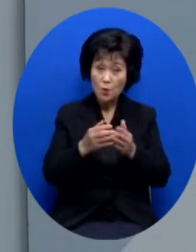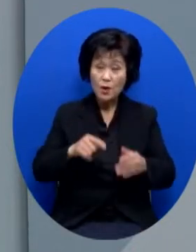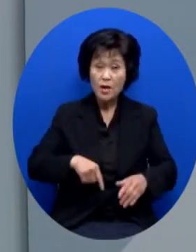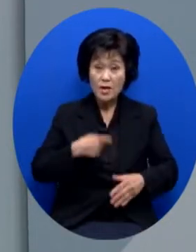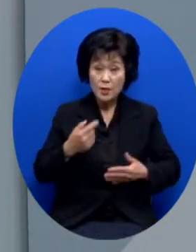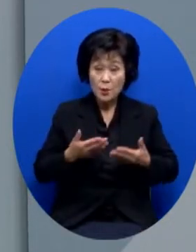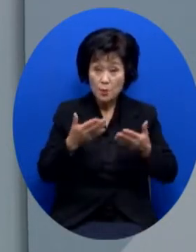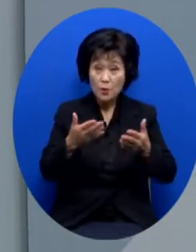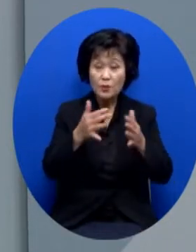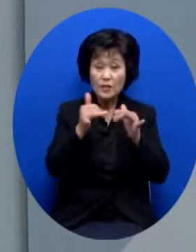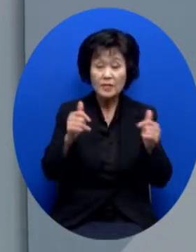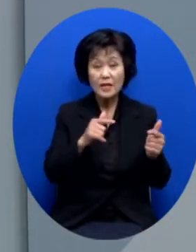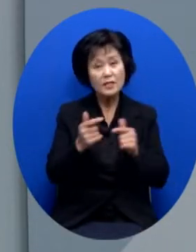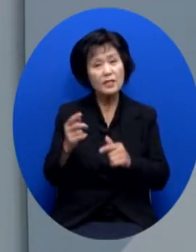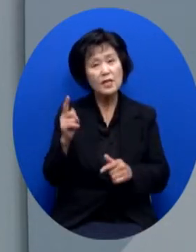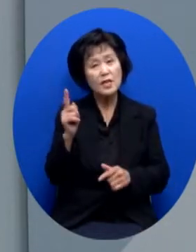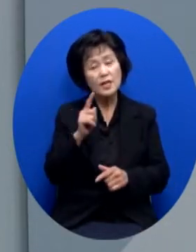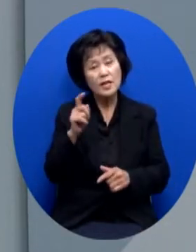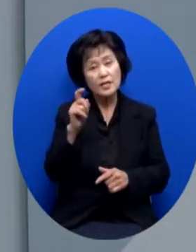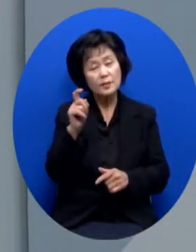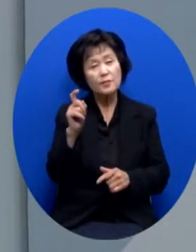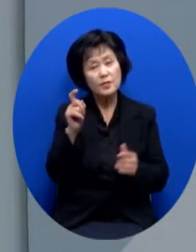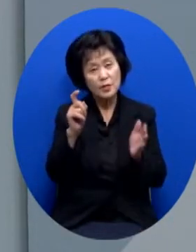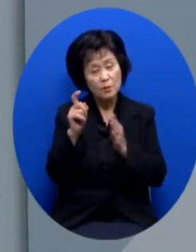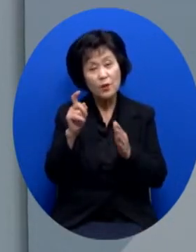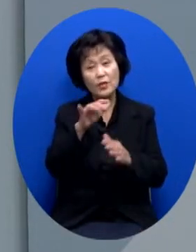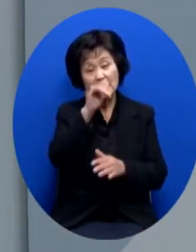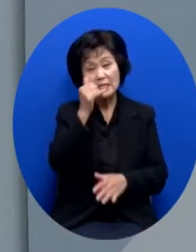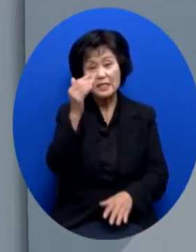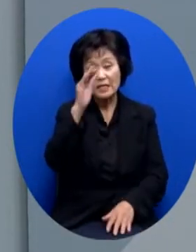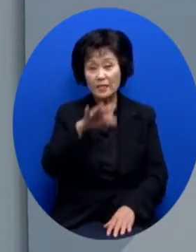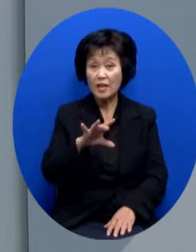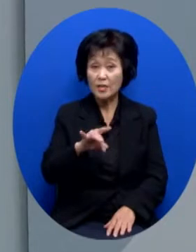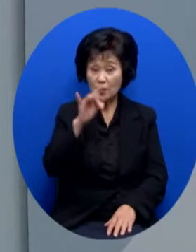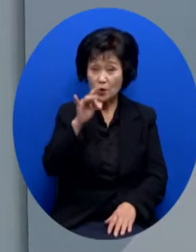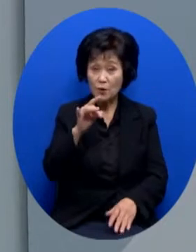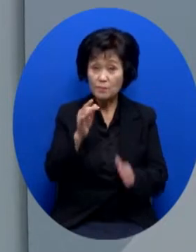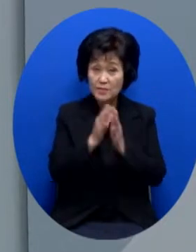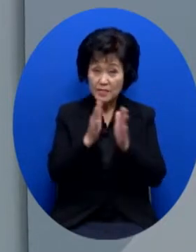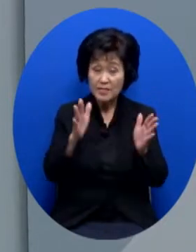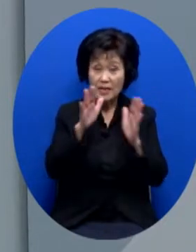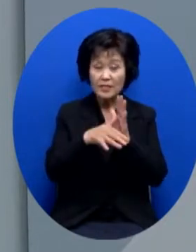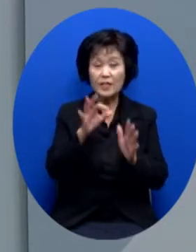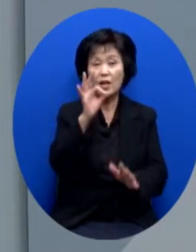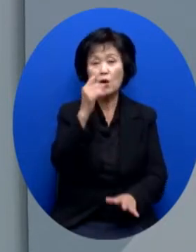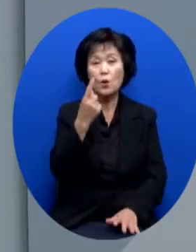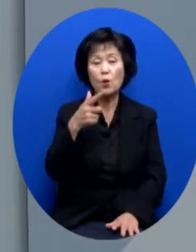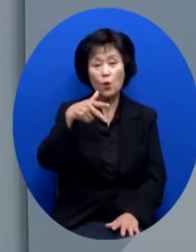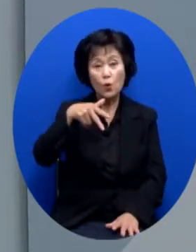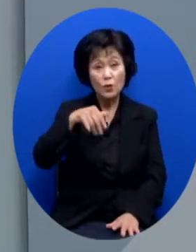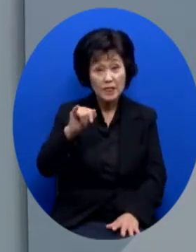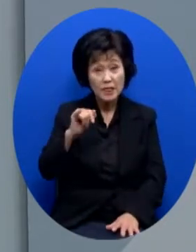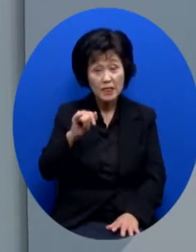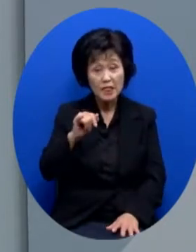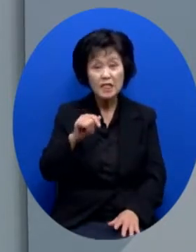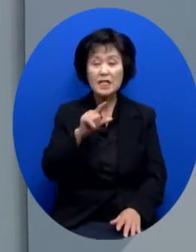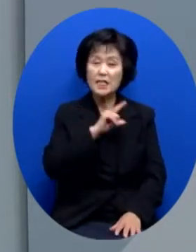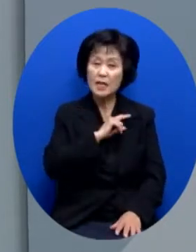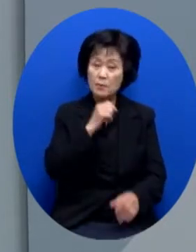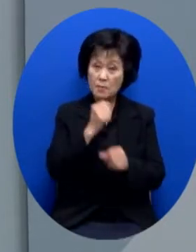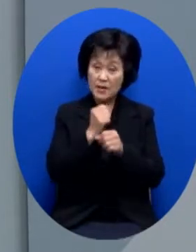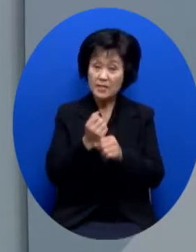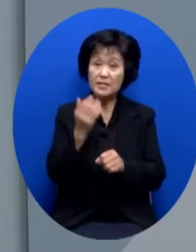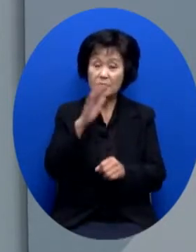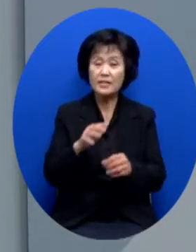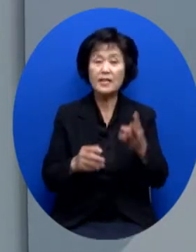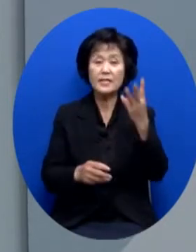10여 명이 있는데요. 저희가 처음 출발할 때 우리가 이름을 오지선교회라는 이름을 지었을 때 그 이름에 세 가지 의미를